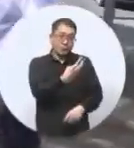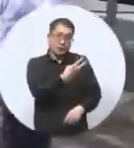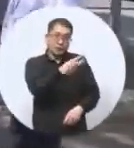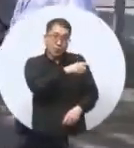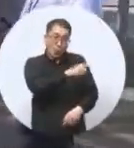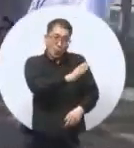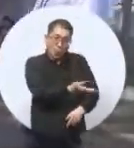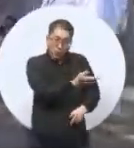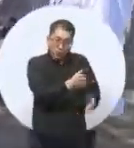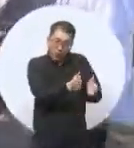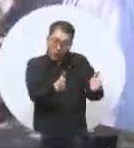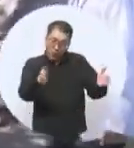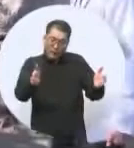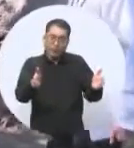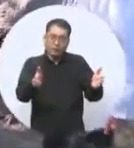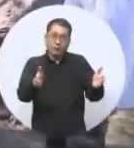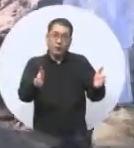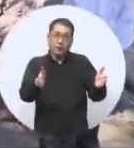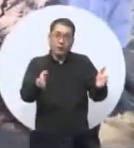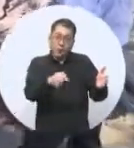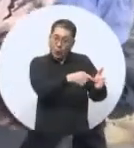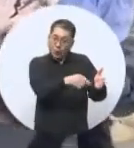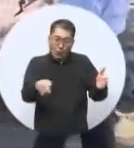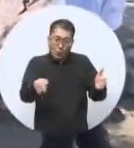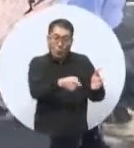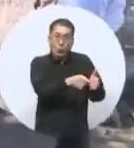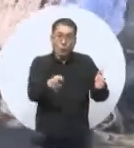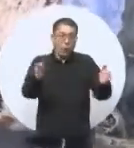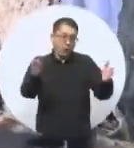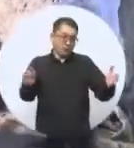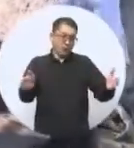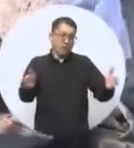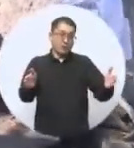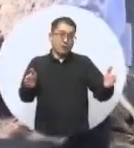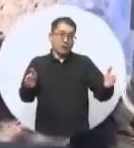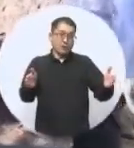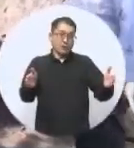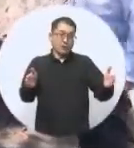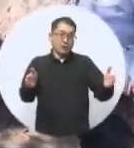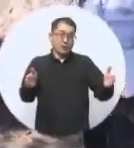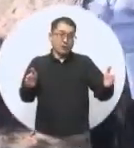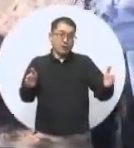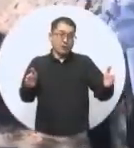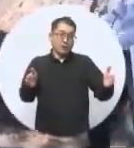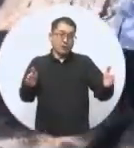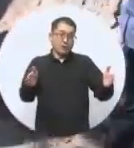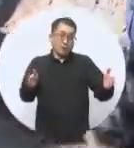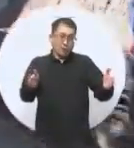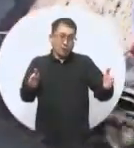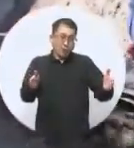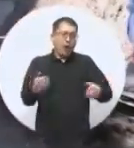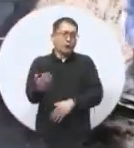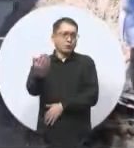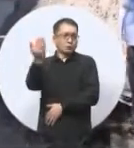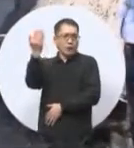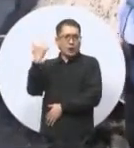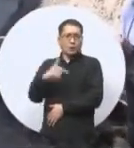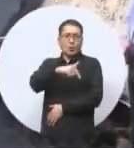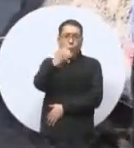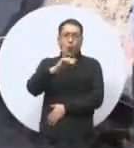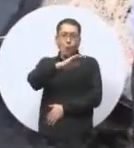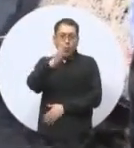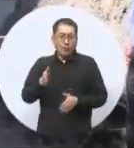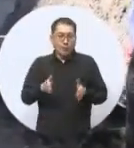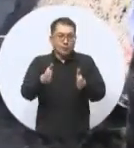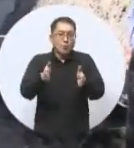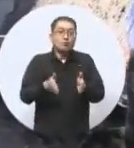のある間、これがここまでぐらいですね。 ここまで、 これがですね、昔の大山道の